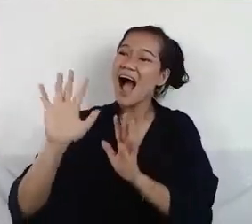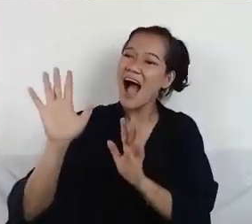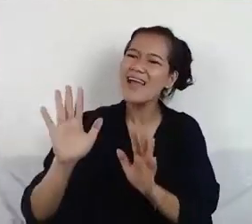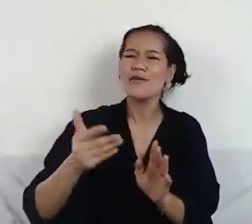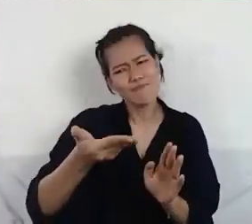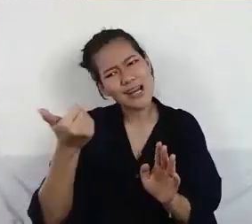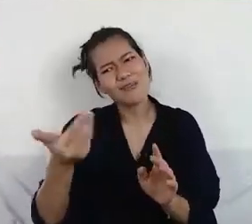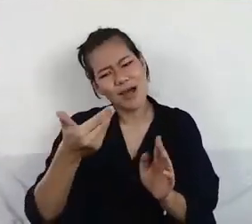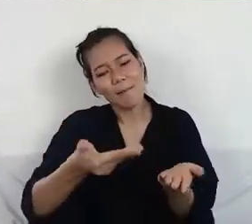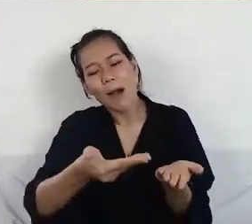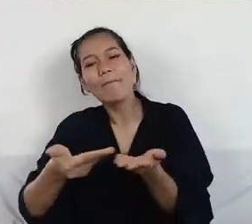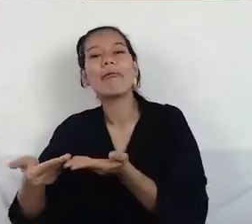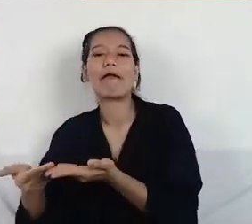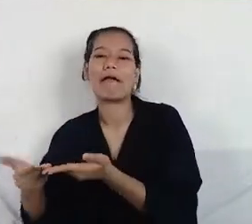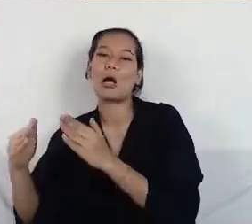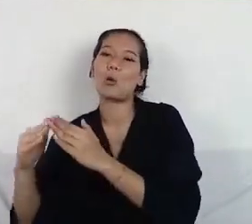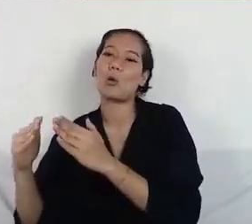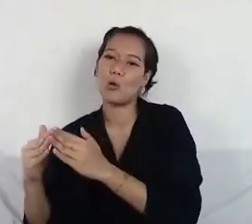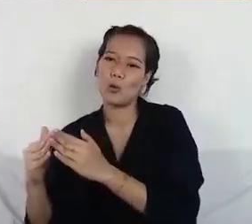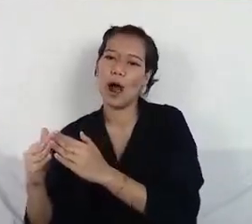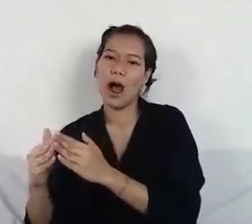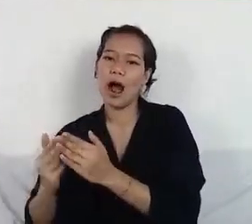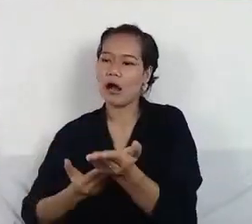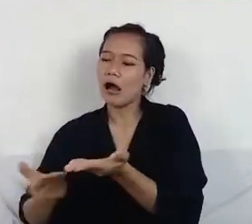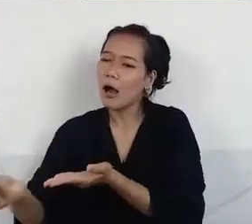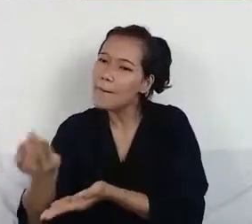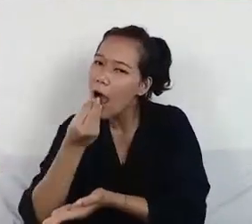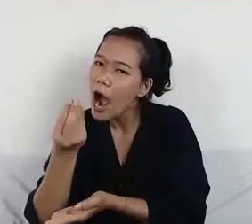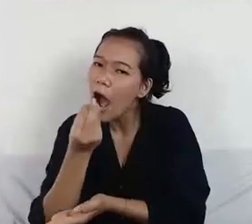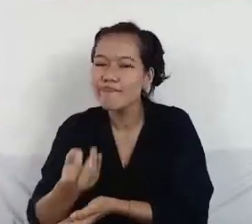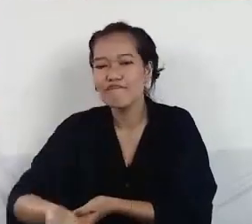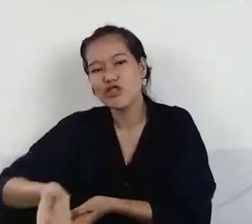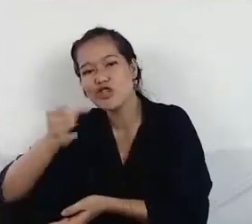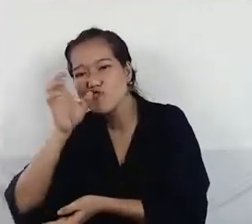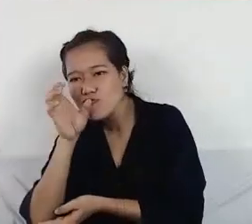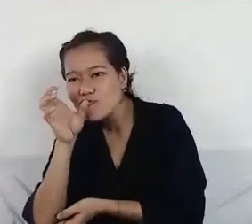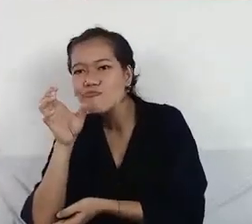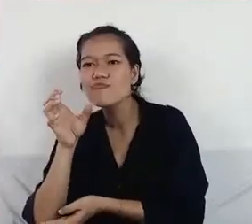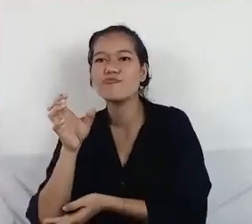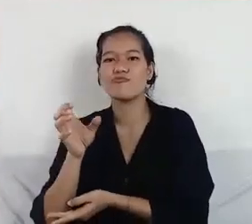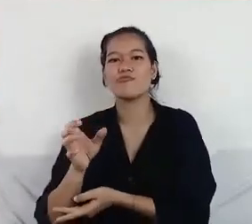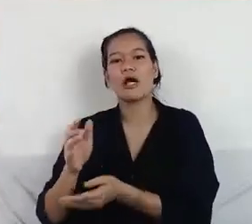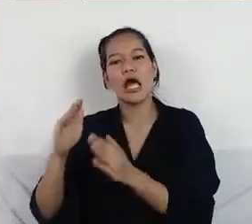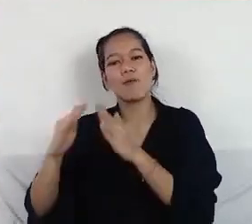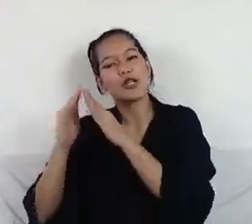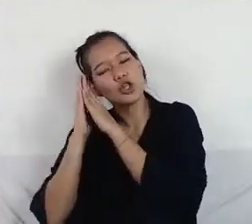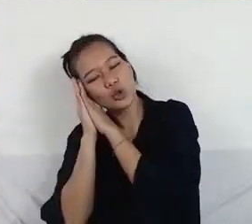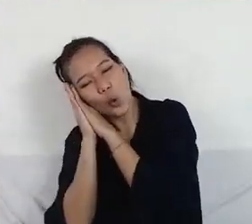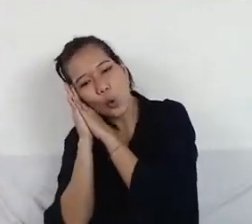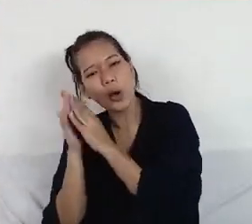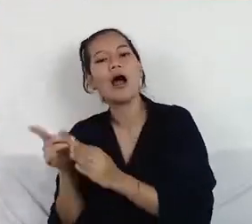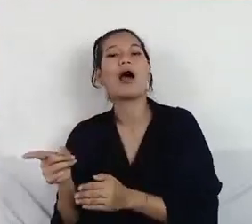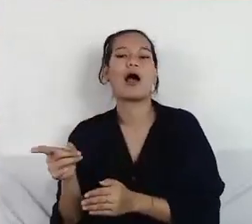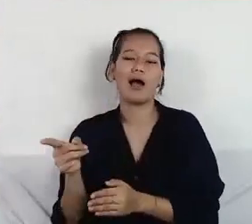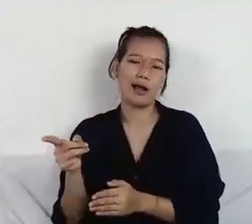Dijamu. Bahkan sebagai orang asing bukan hanya dijamu, saudaraku, suruh nginep.